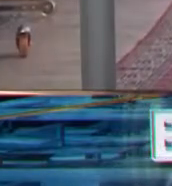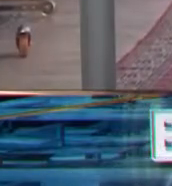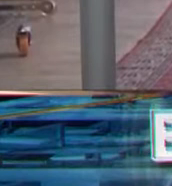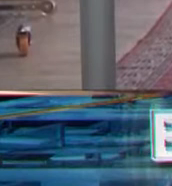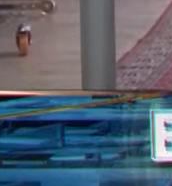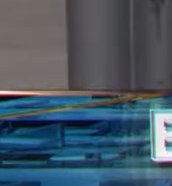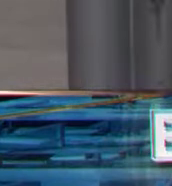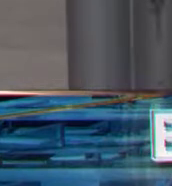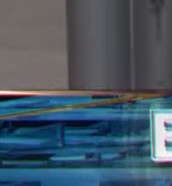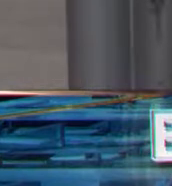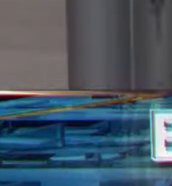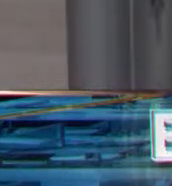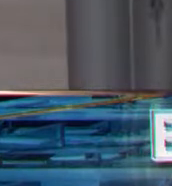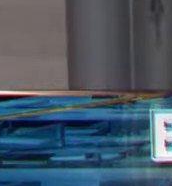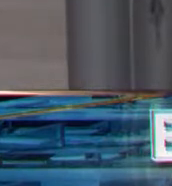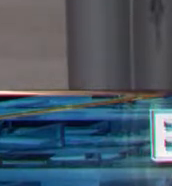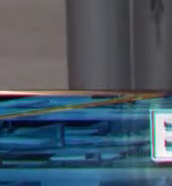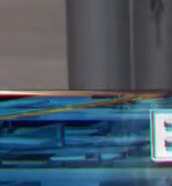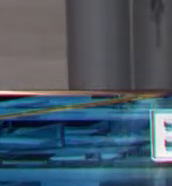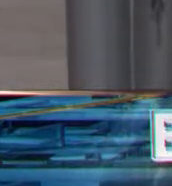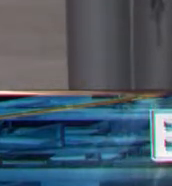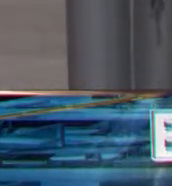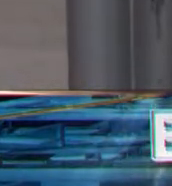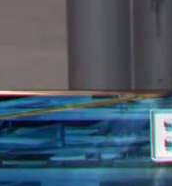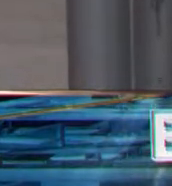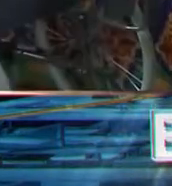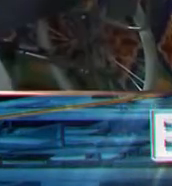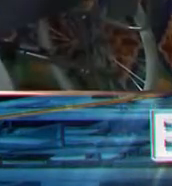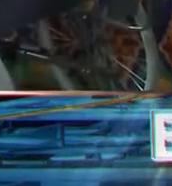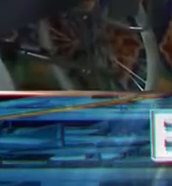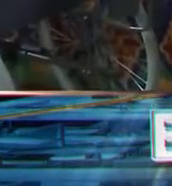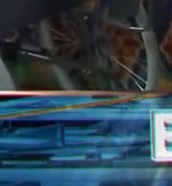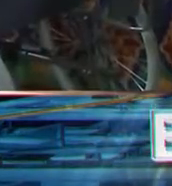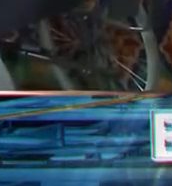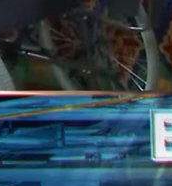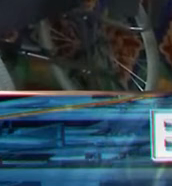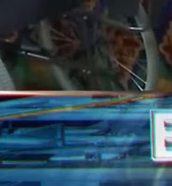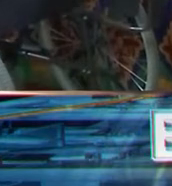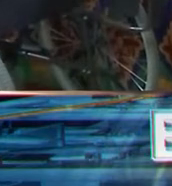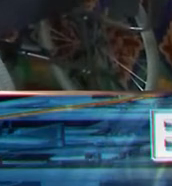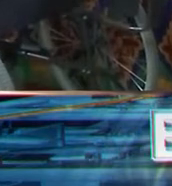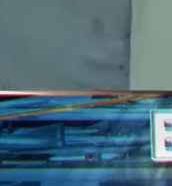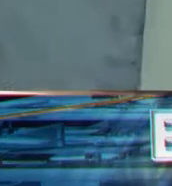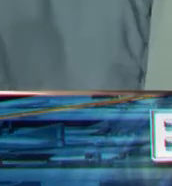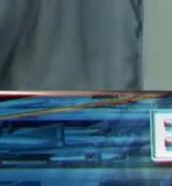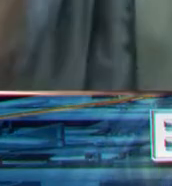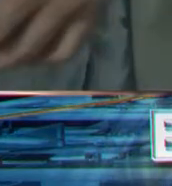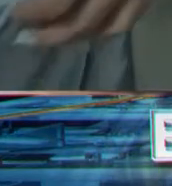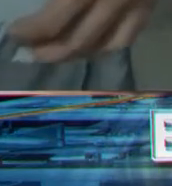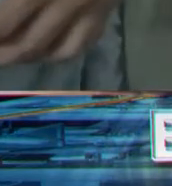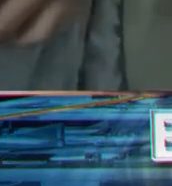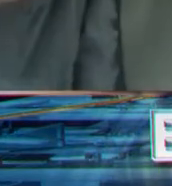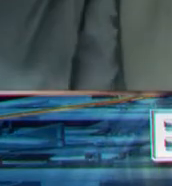Мүмкіндіктері шегін кеңітуге көмектесіп жатыр. Талдықорғандағы асар оңалту орталығына портал арқылы ел аймақтарынан кеп, ем алушылар